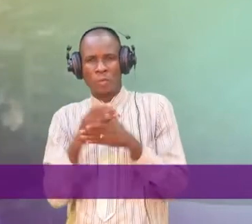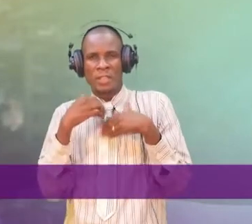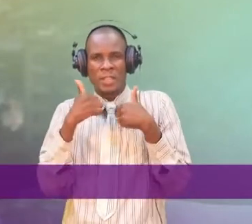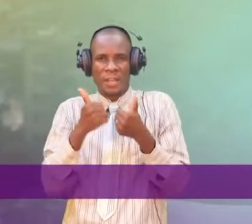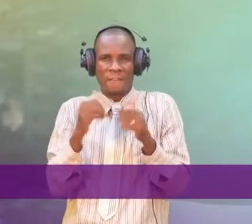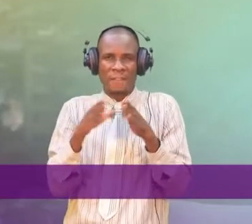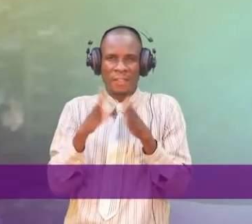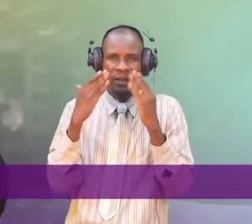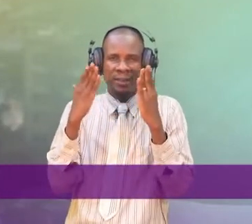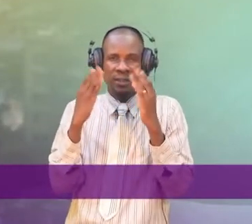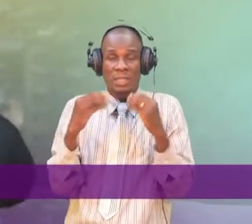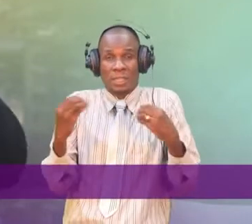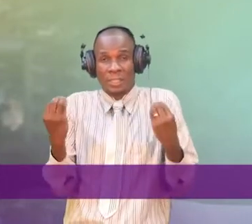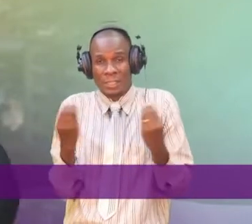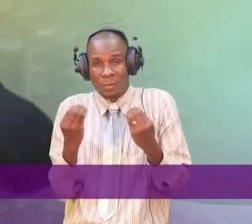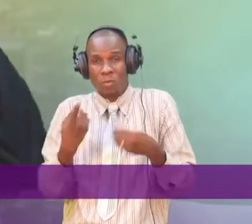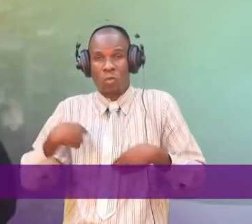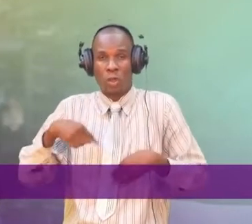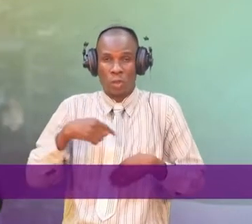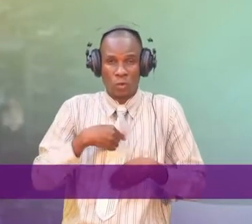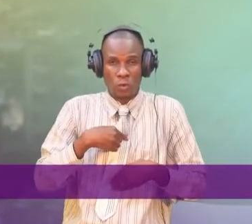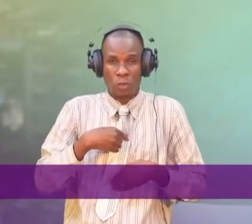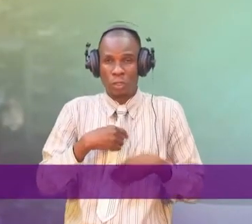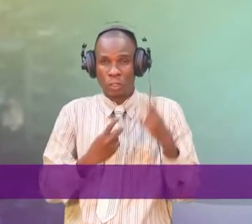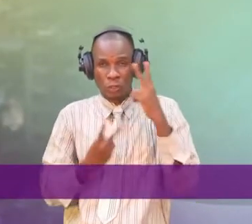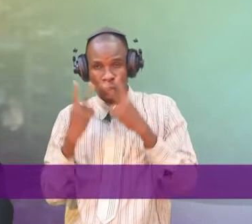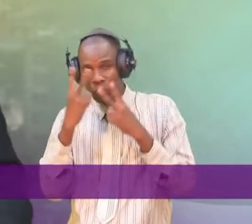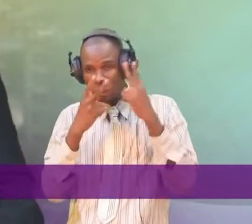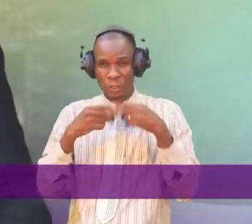kaka bato bakokufa te, kasi tokomi pe na molimo bato bawa